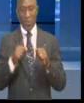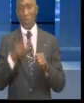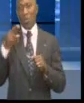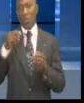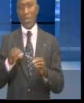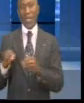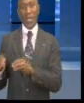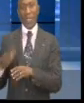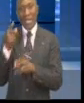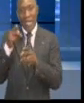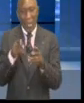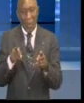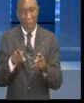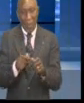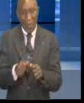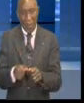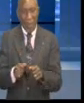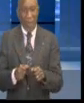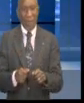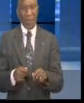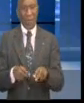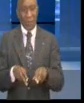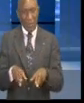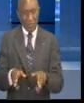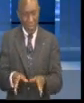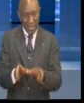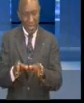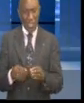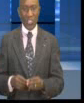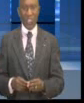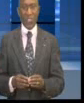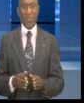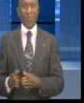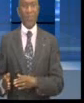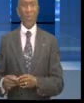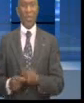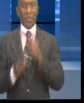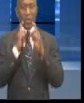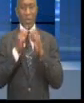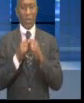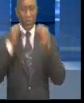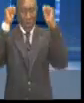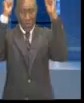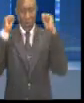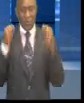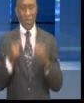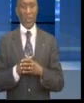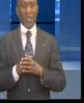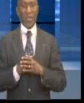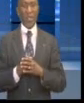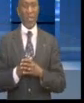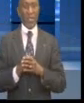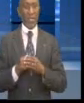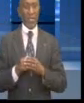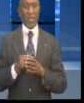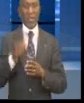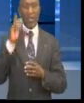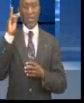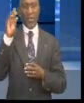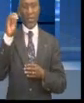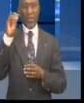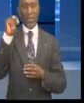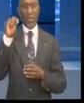Et on va terminer par cette nouvelle de sport. Ligue nationale de football, les Salésiens de Don Bosco totalisent désormais 21 points